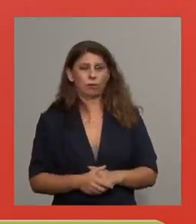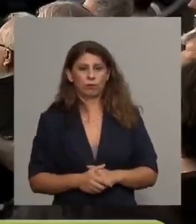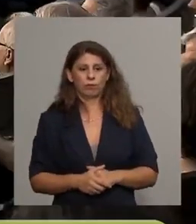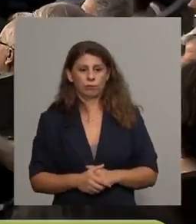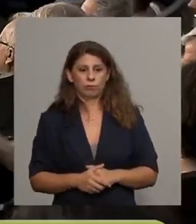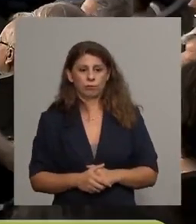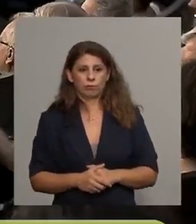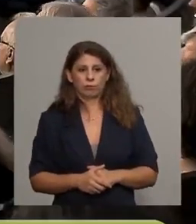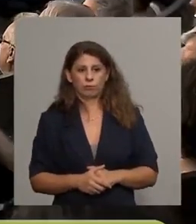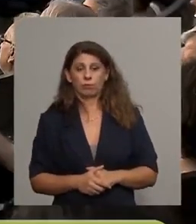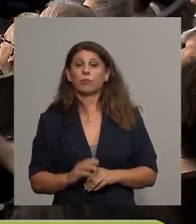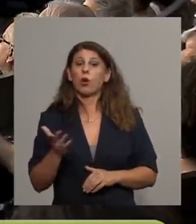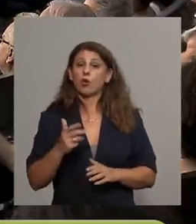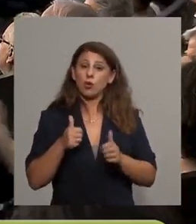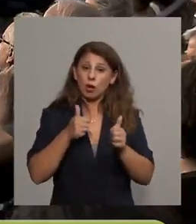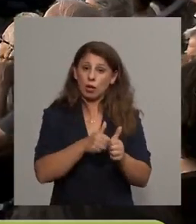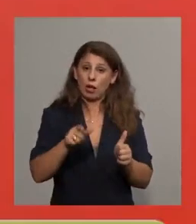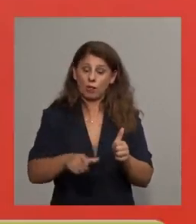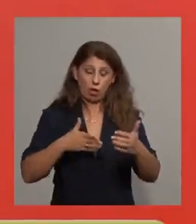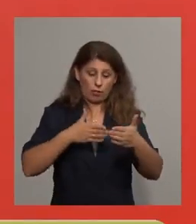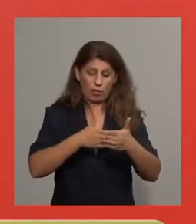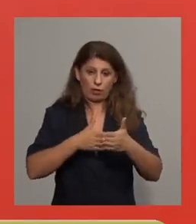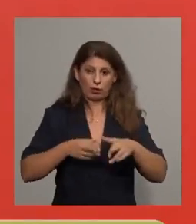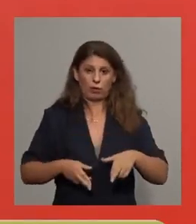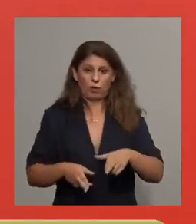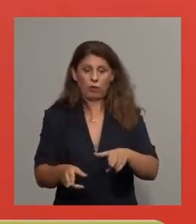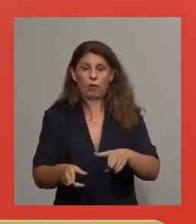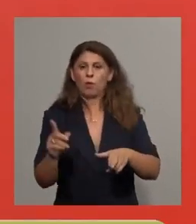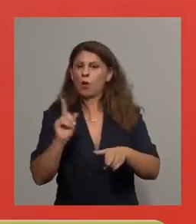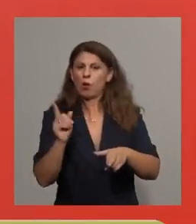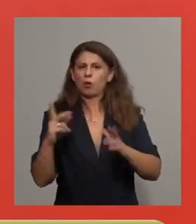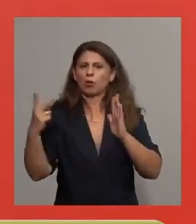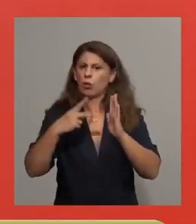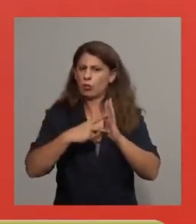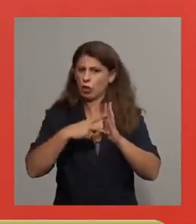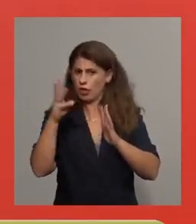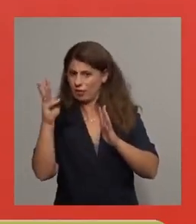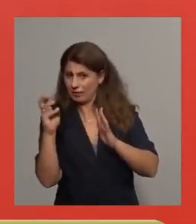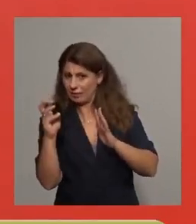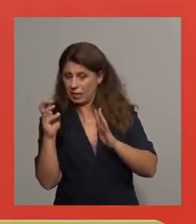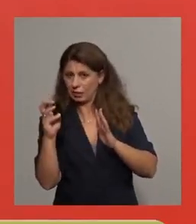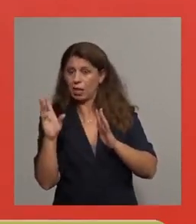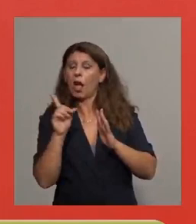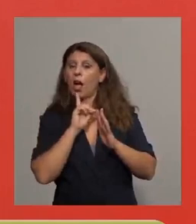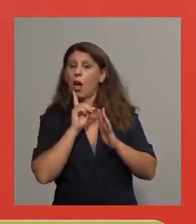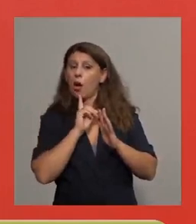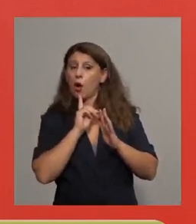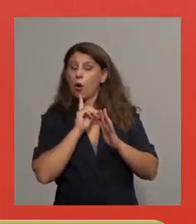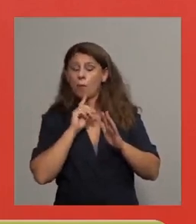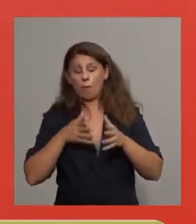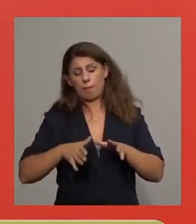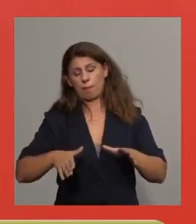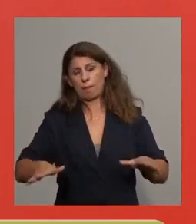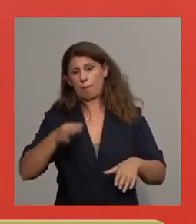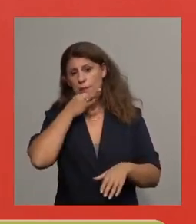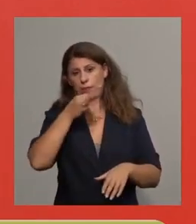Όσο ακολουθείται αυτός ο αδιέξοδος δρόμος, όχι το 2030 όπως